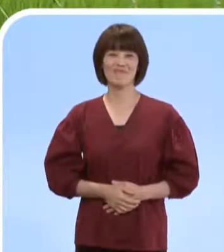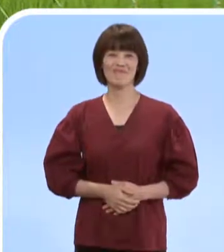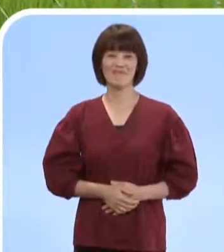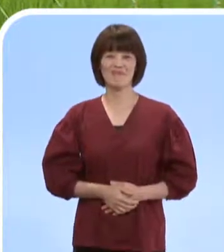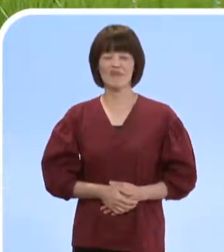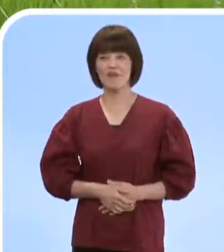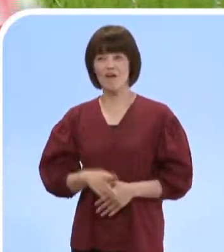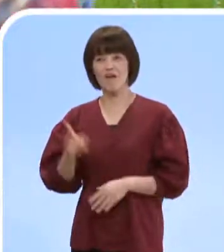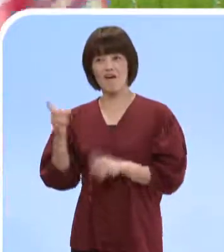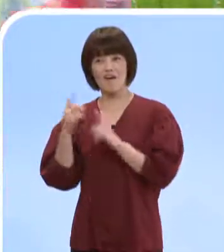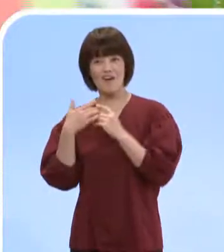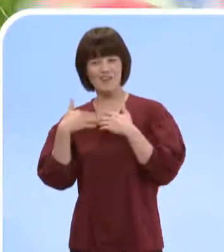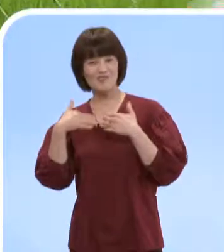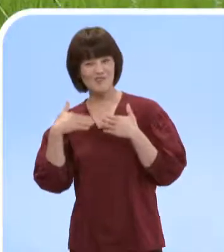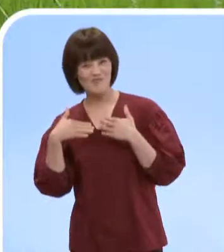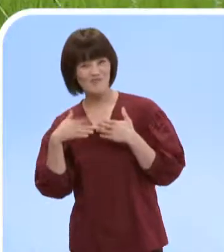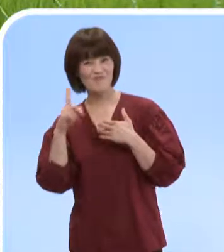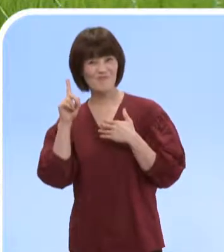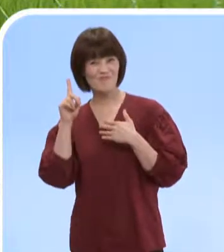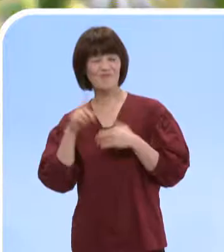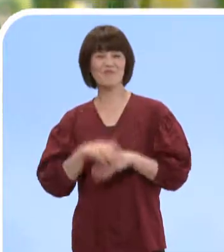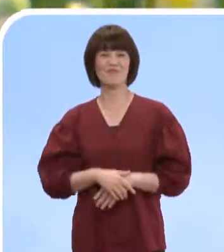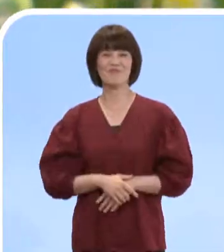う。どんな方やろ。